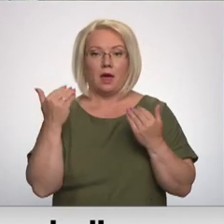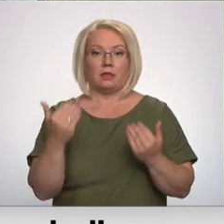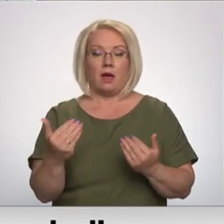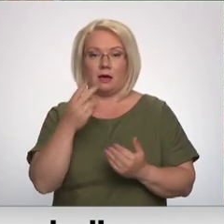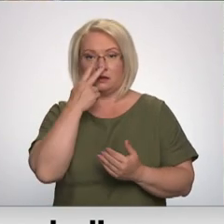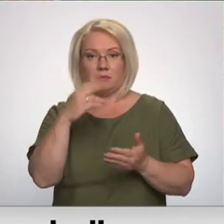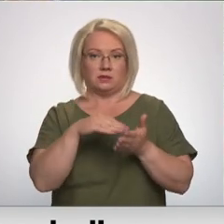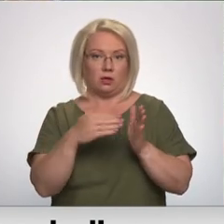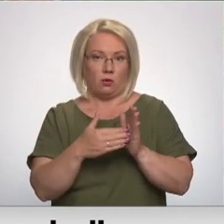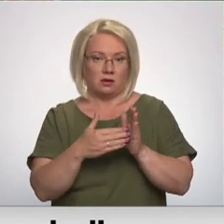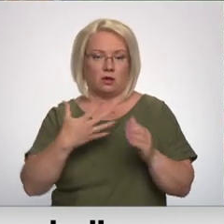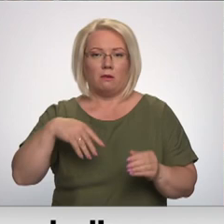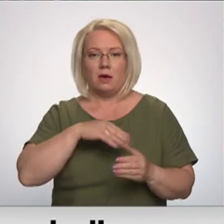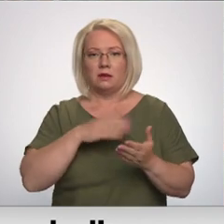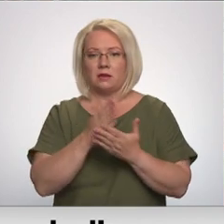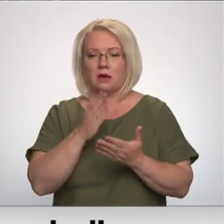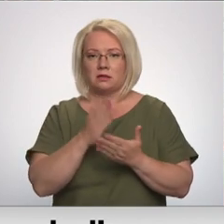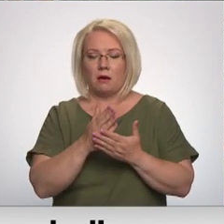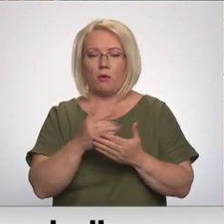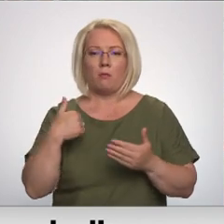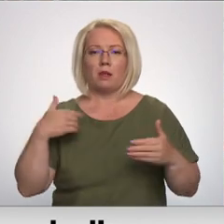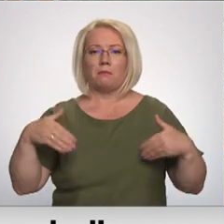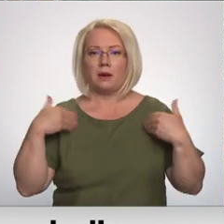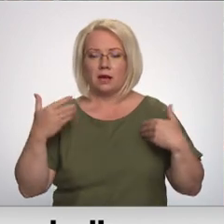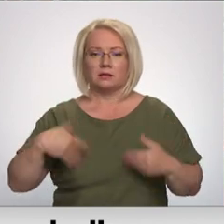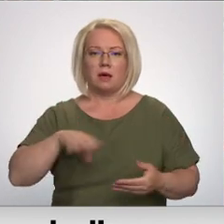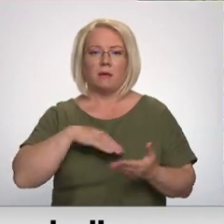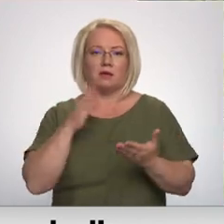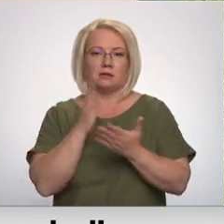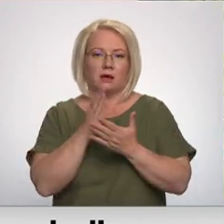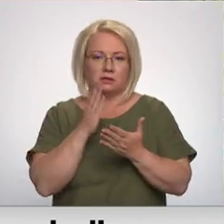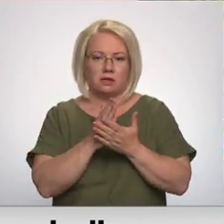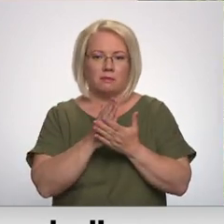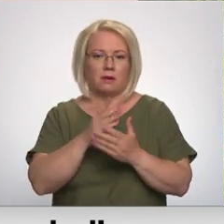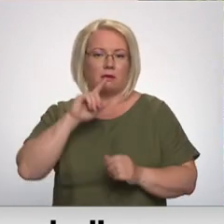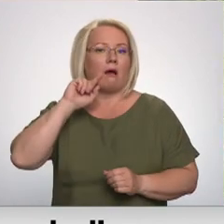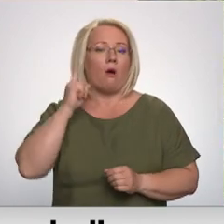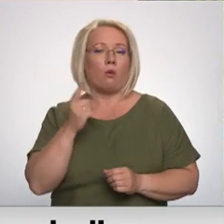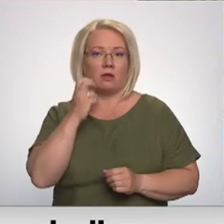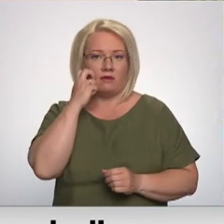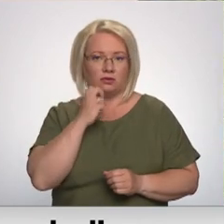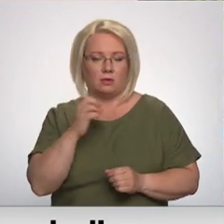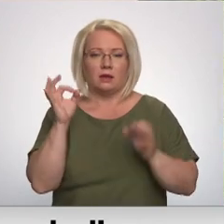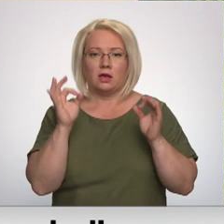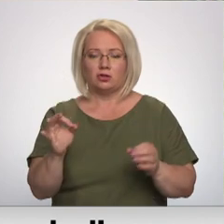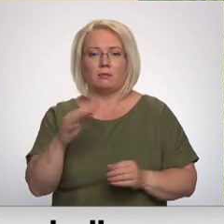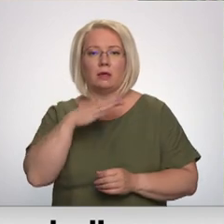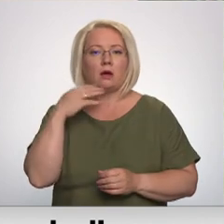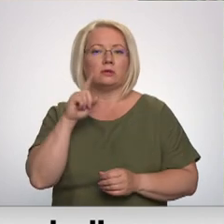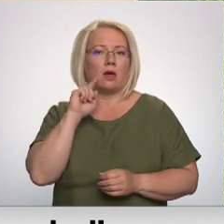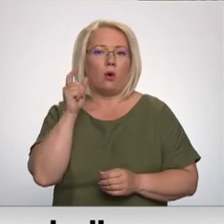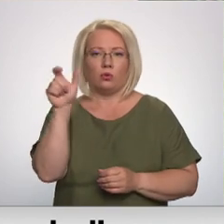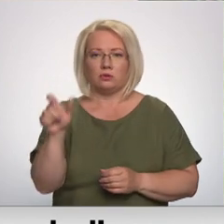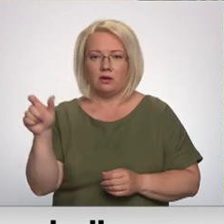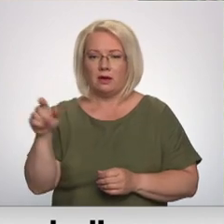tad, protams, mēs esam diezgan, un man ir prieks par to, ka mēs esam diezgan jauni. Mums ir tiešām ļoti daudz jaunu, kas